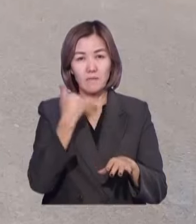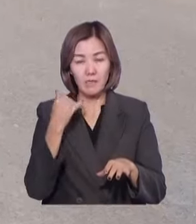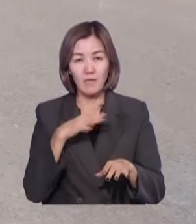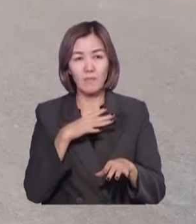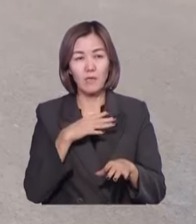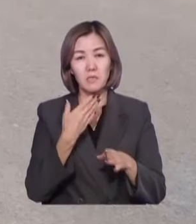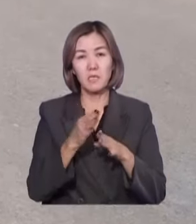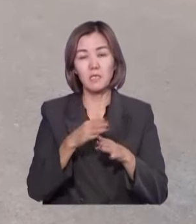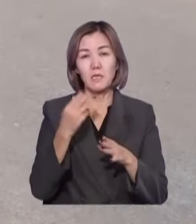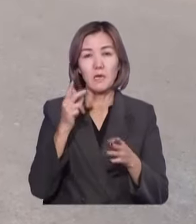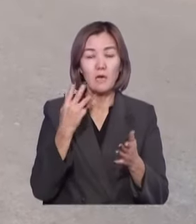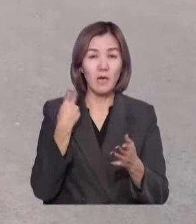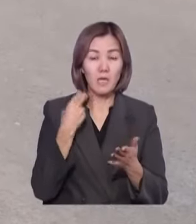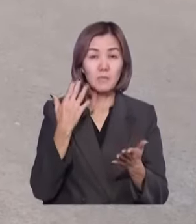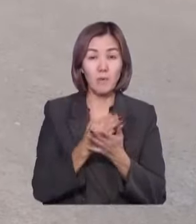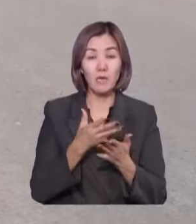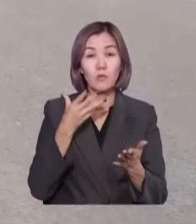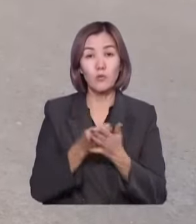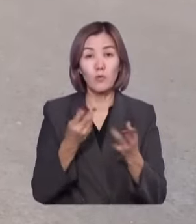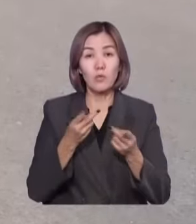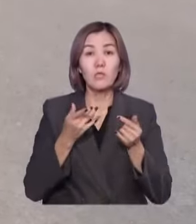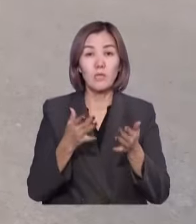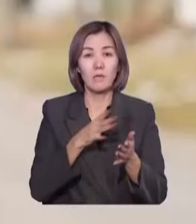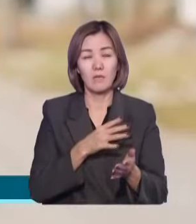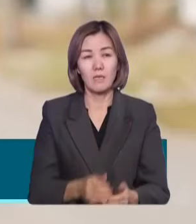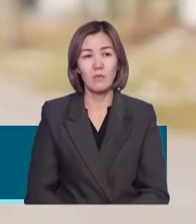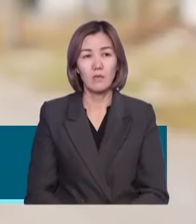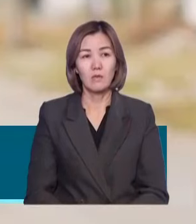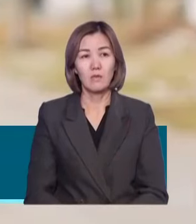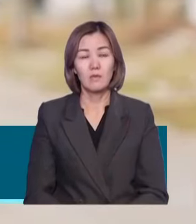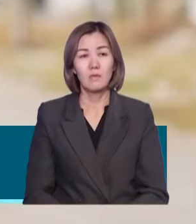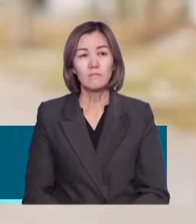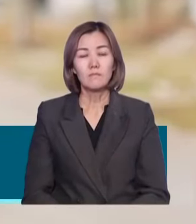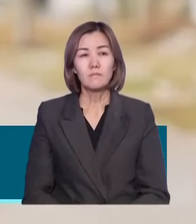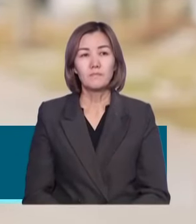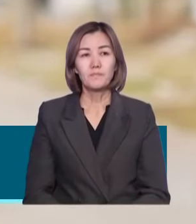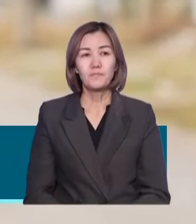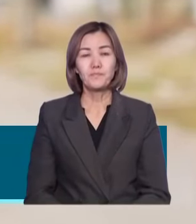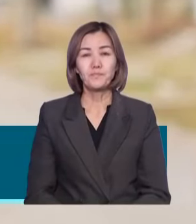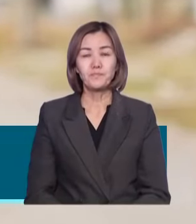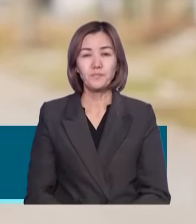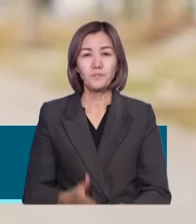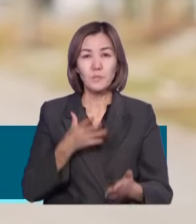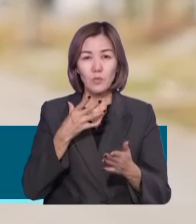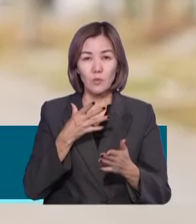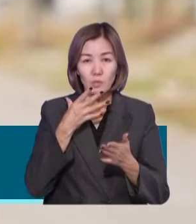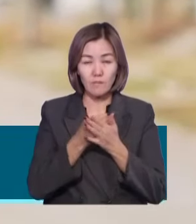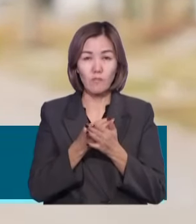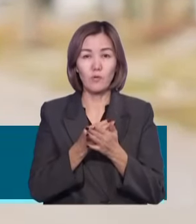хабарласып, несиелік қарызын өтеу керегін талап еткен. Өзіміздің учаскілік